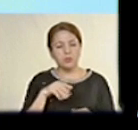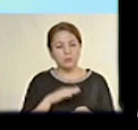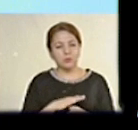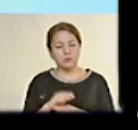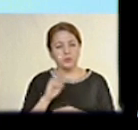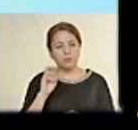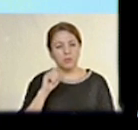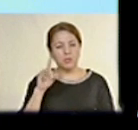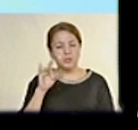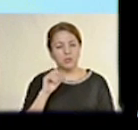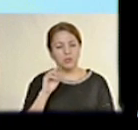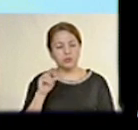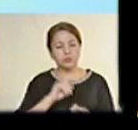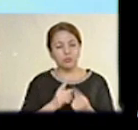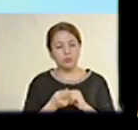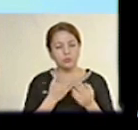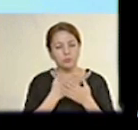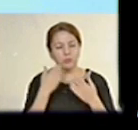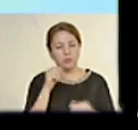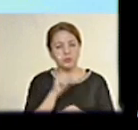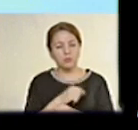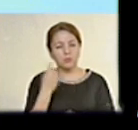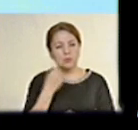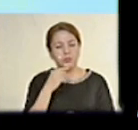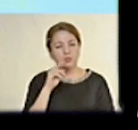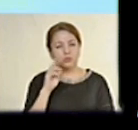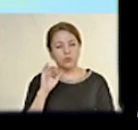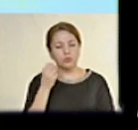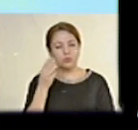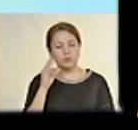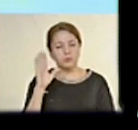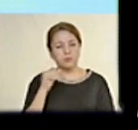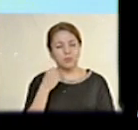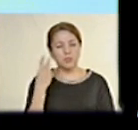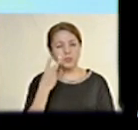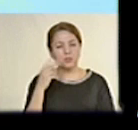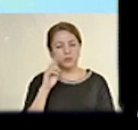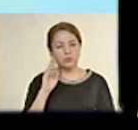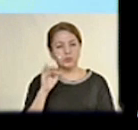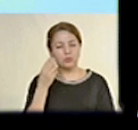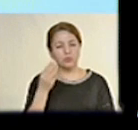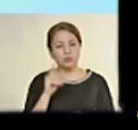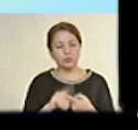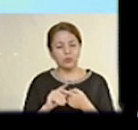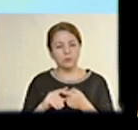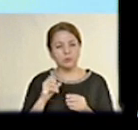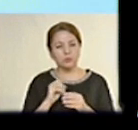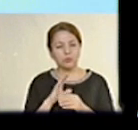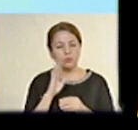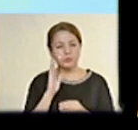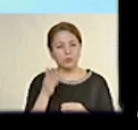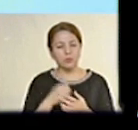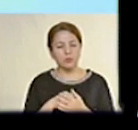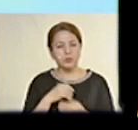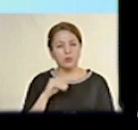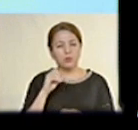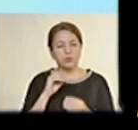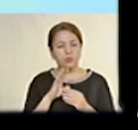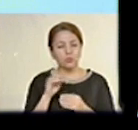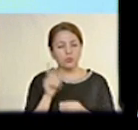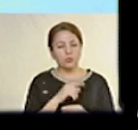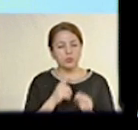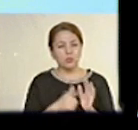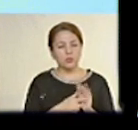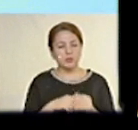maxrajlarimiz o'zgarishsiz qolib, birinchi qo'shiluvchi va ikkinchi qo'shiluvchini qo'shganimizda 14 hosil bo'lyapti. 14 ni 7